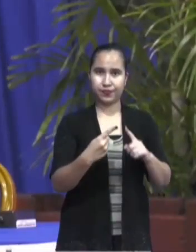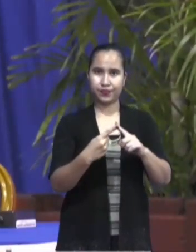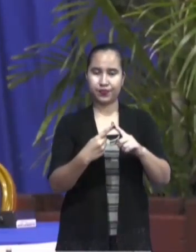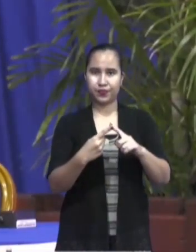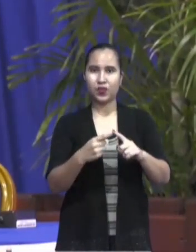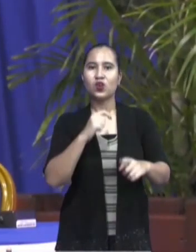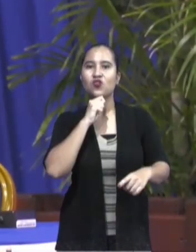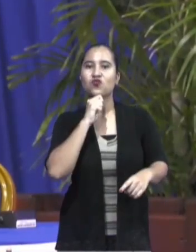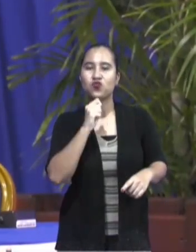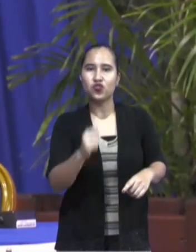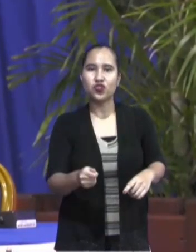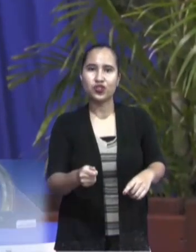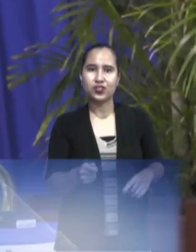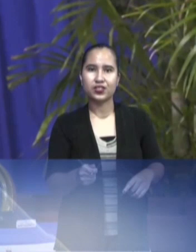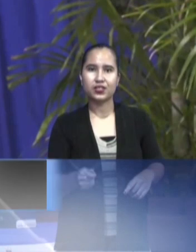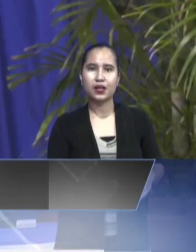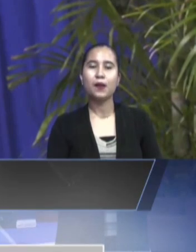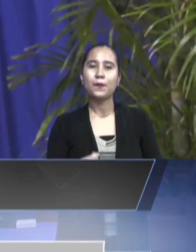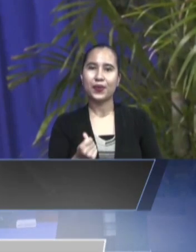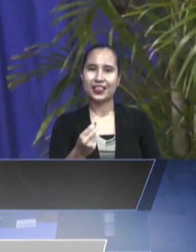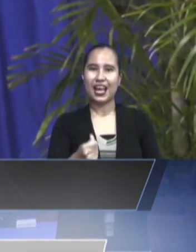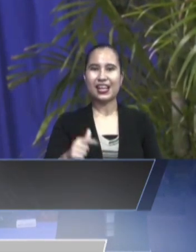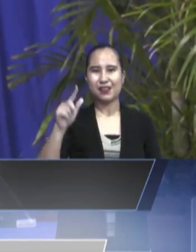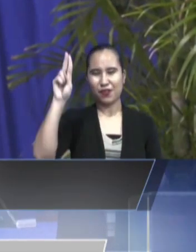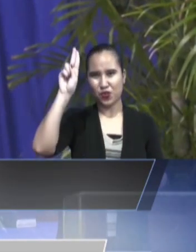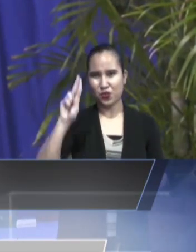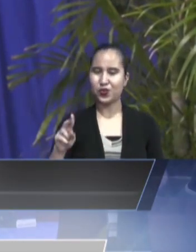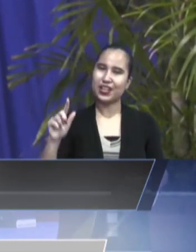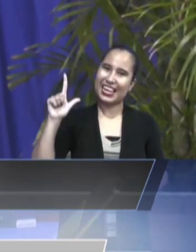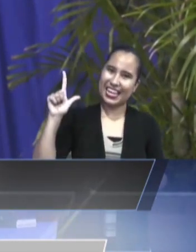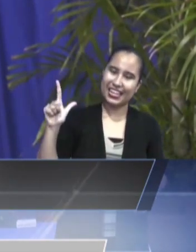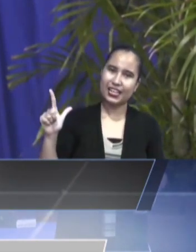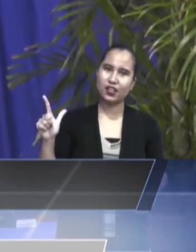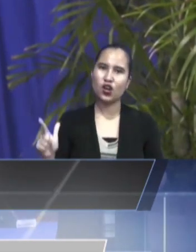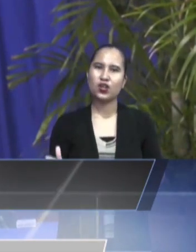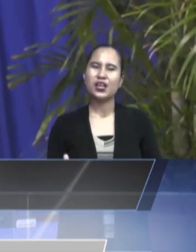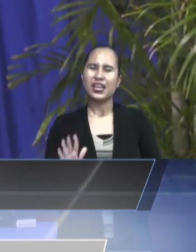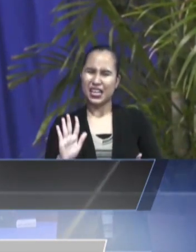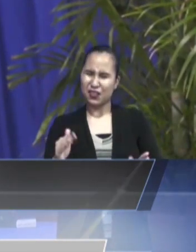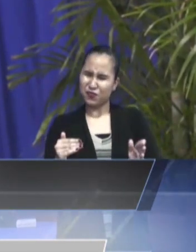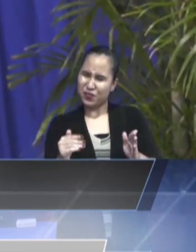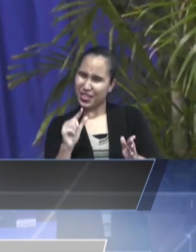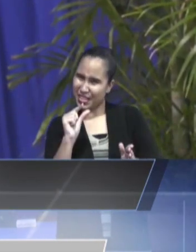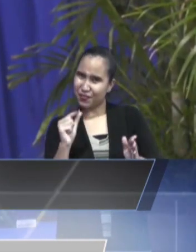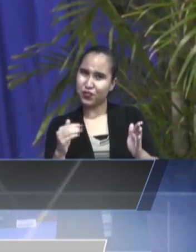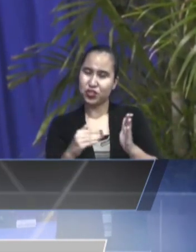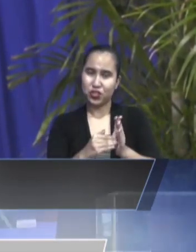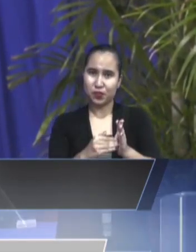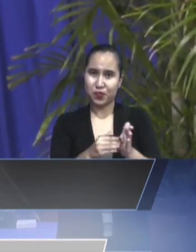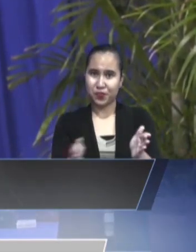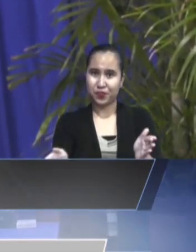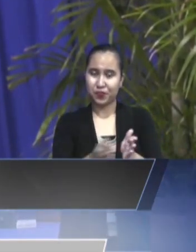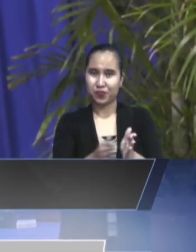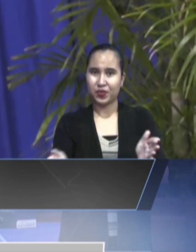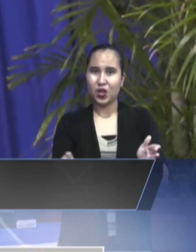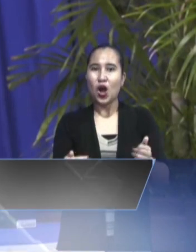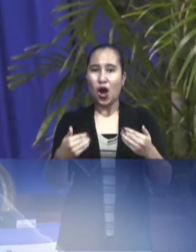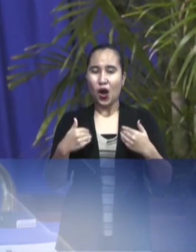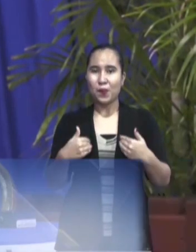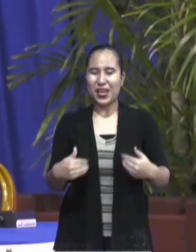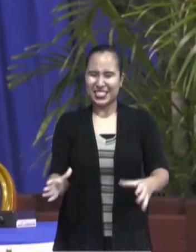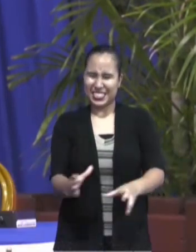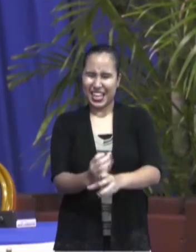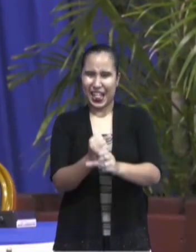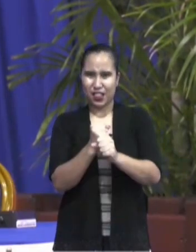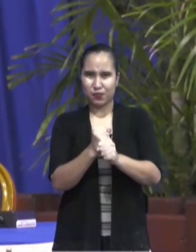er is een voorstel om de betaling van hypotheken en leningen uit te stellen voor een bepaalde periode om bedrijven en individuen te ontmoeten